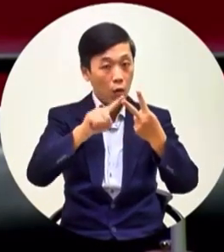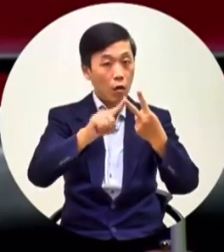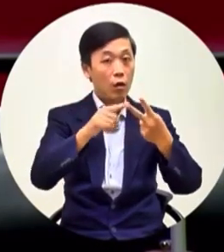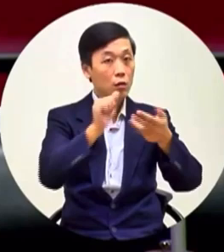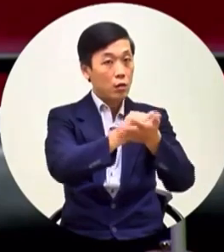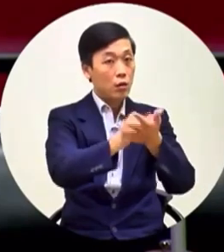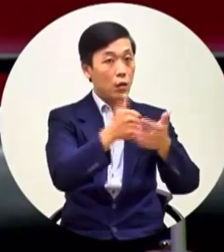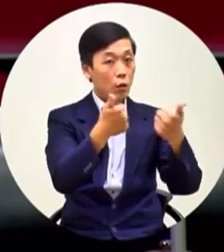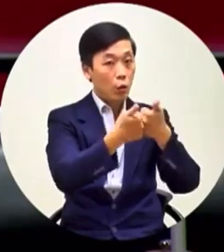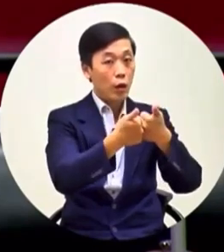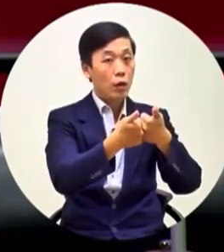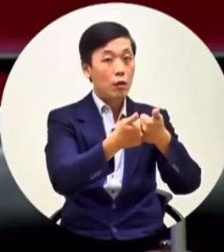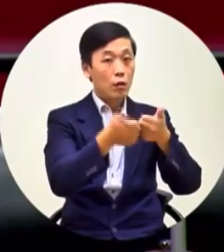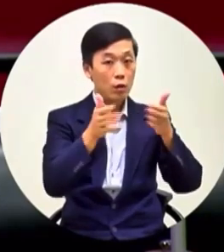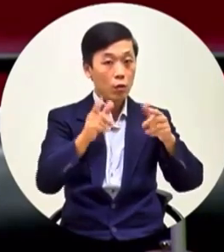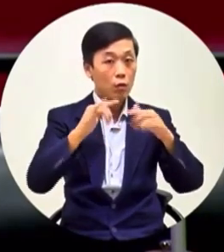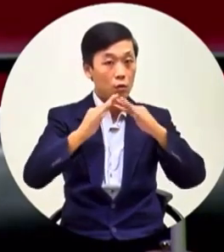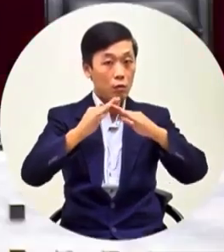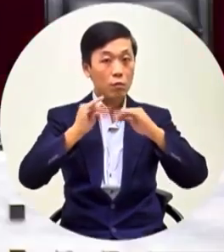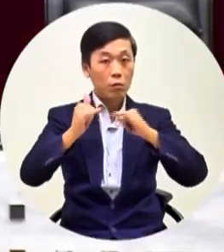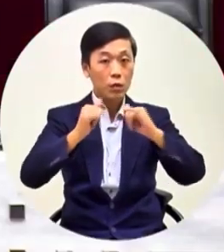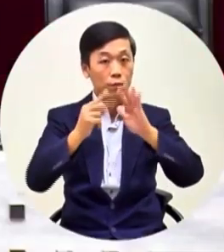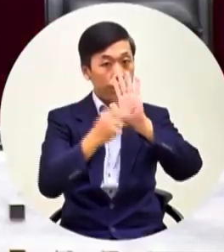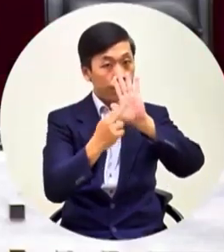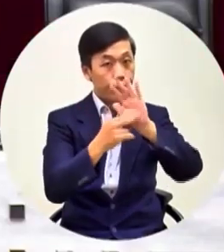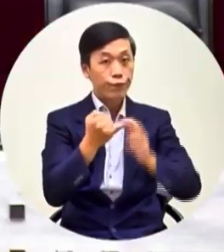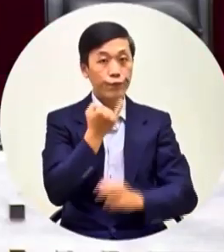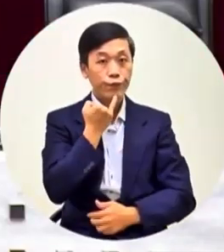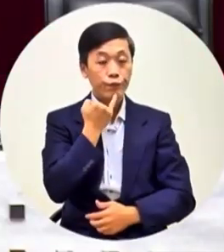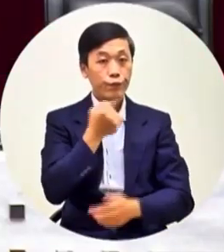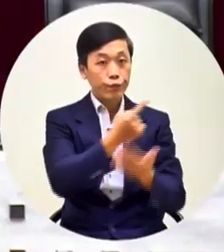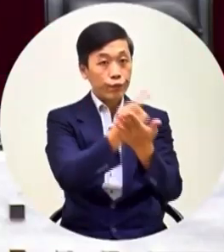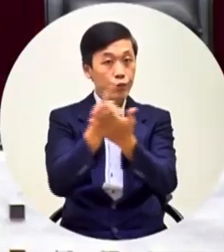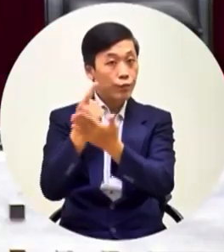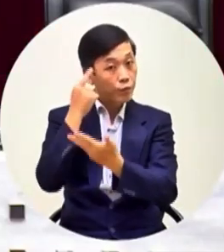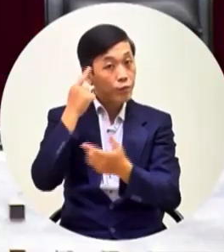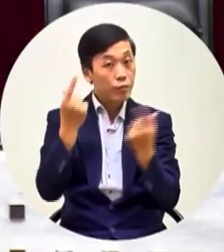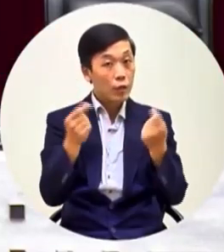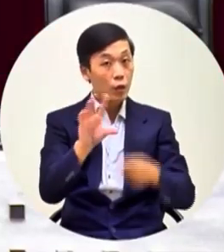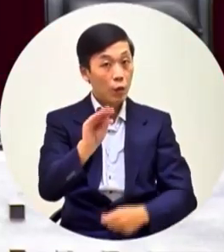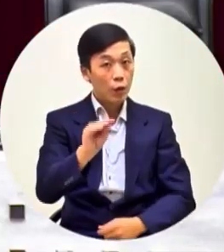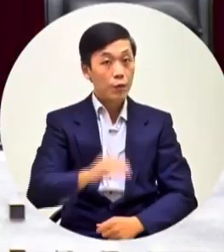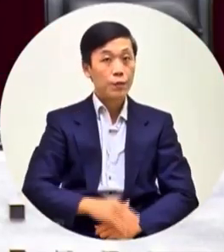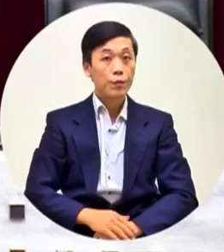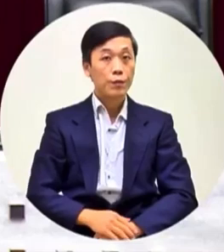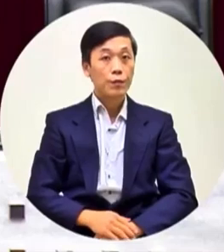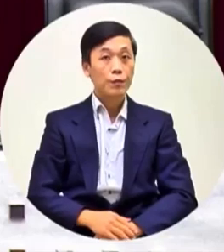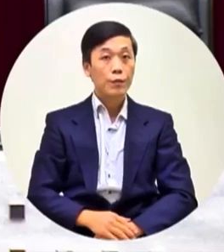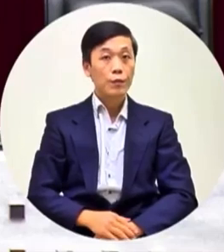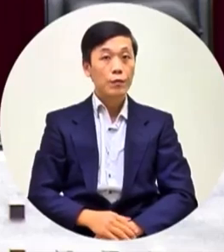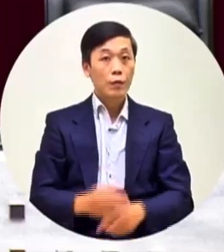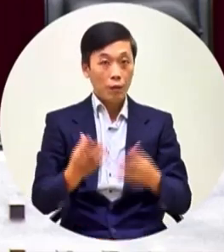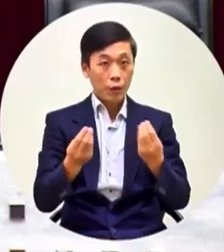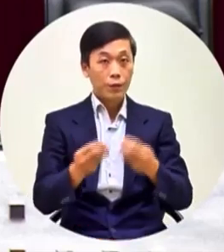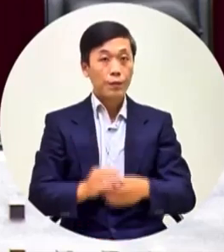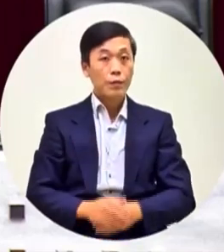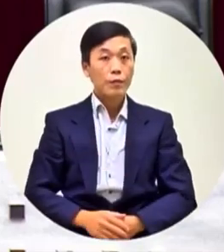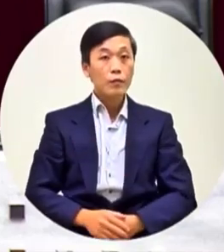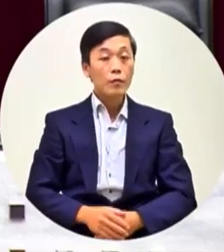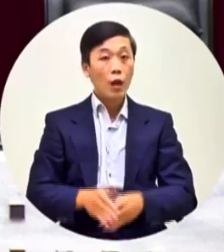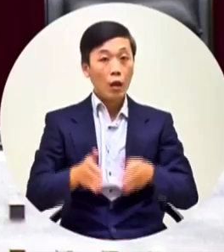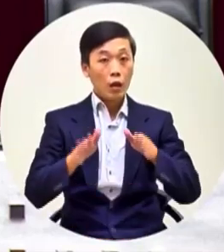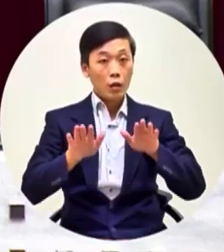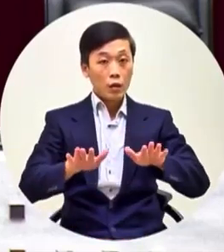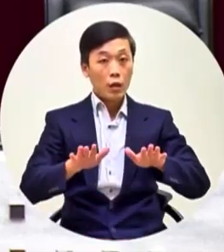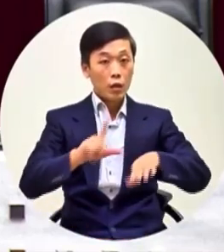了哦。以上， 各位同仁有没有人附议？好，那因为本次的临